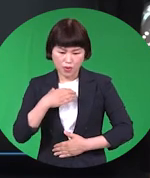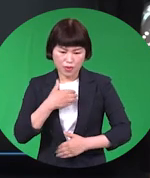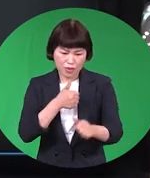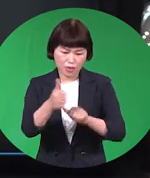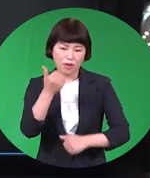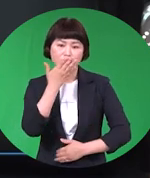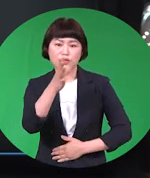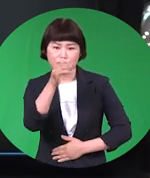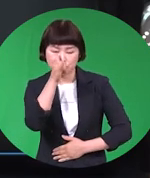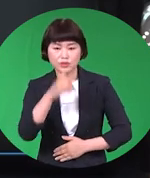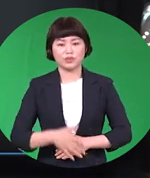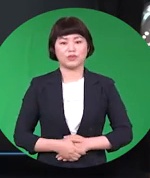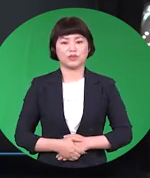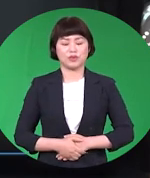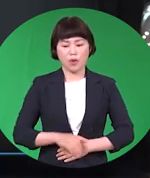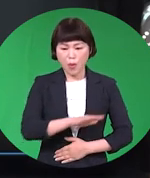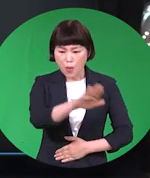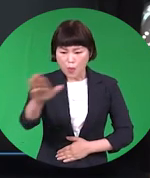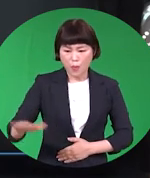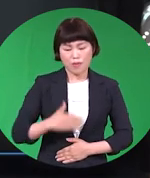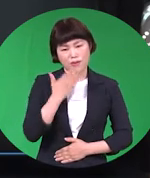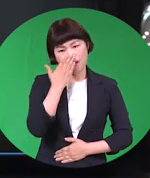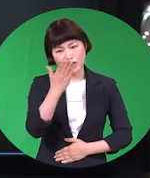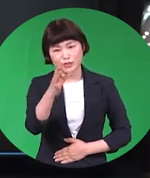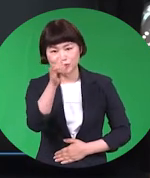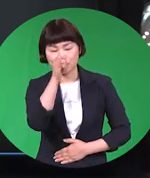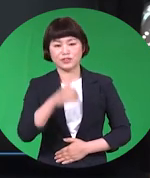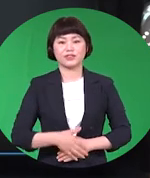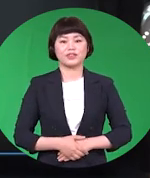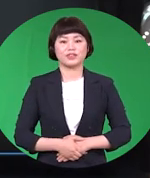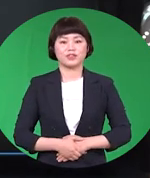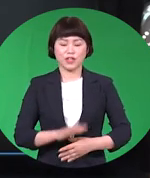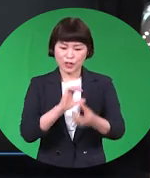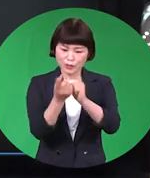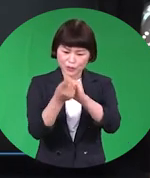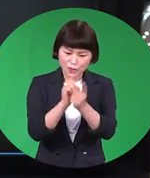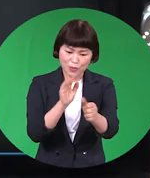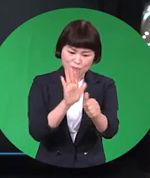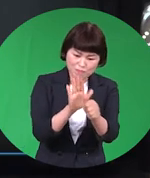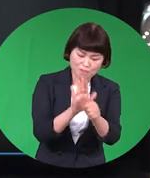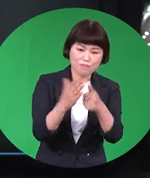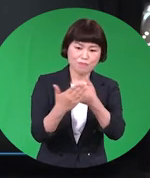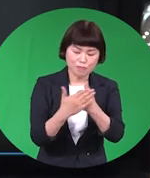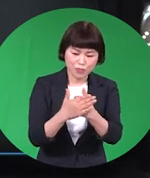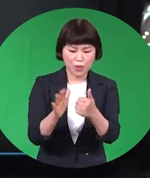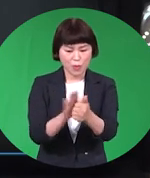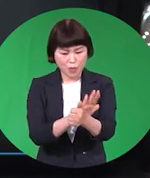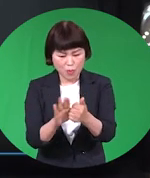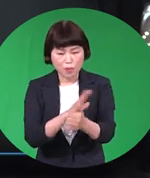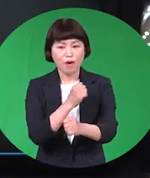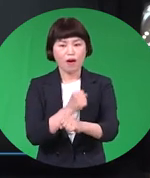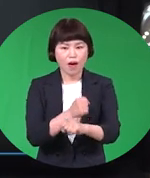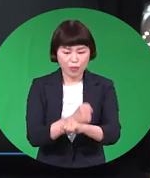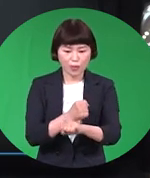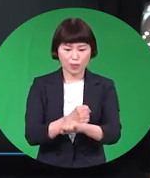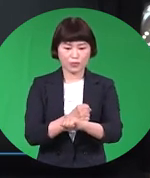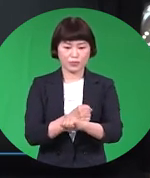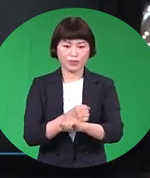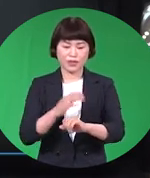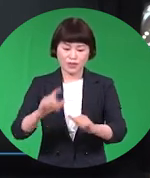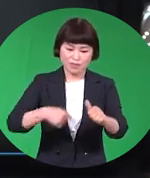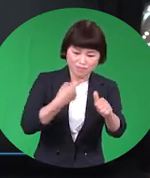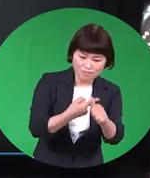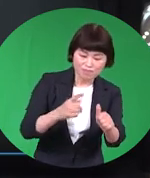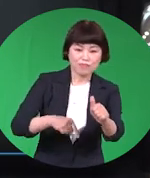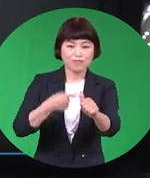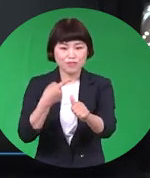힘만이 위기를 극복할 수 있습니다. 우리는 할 수 있습니다. 서로를 응원하고 위로하며